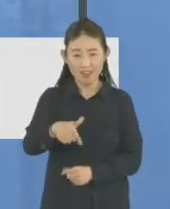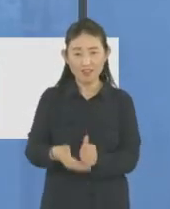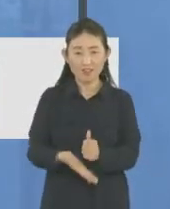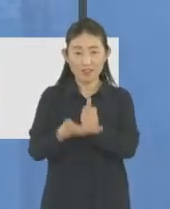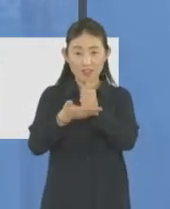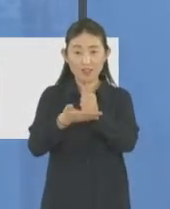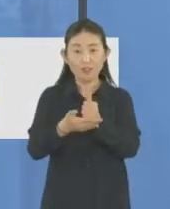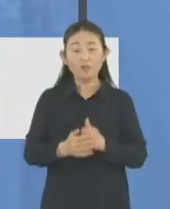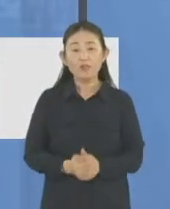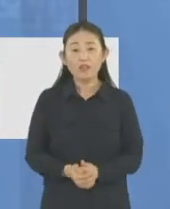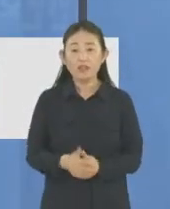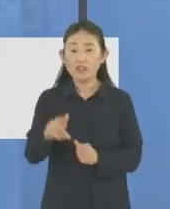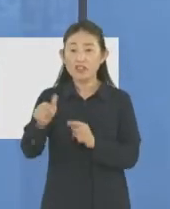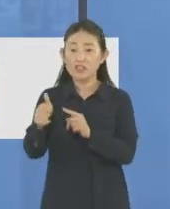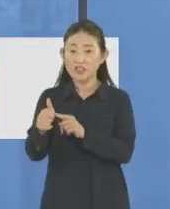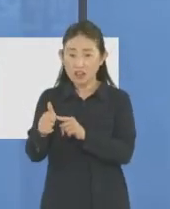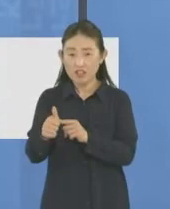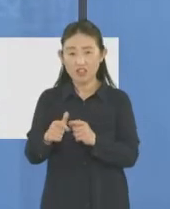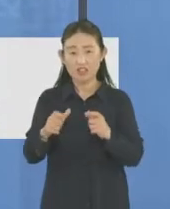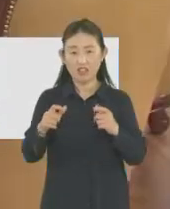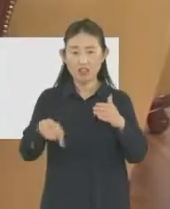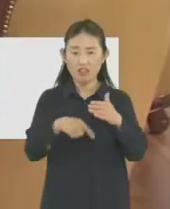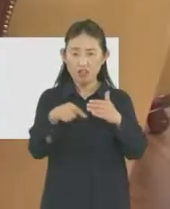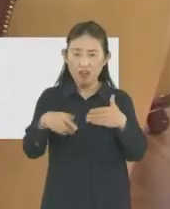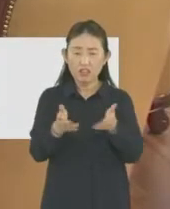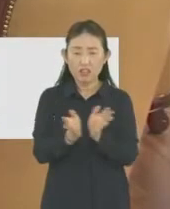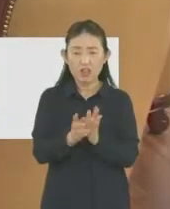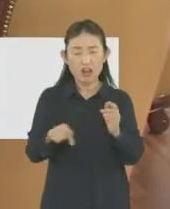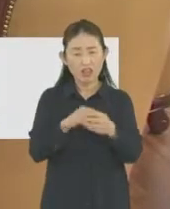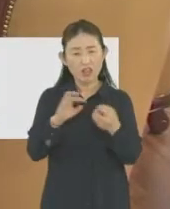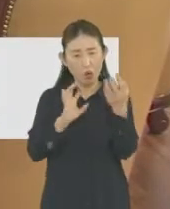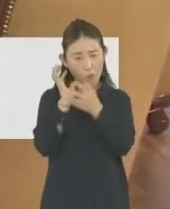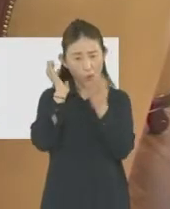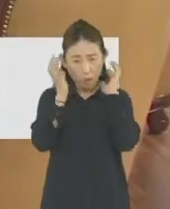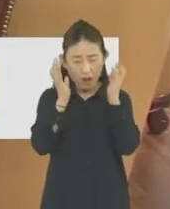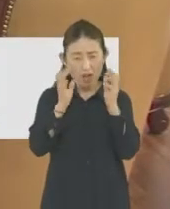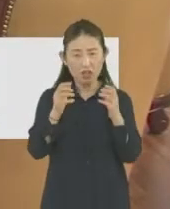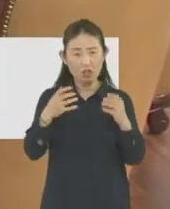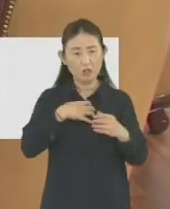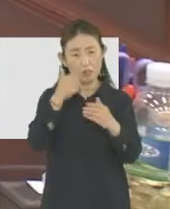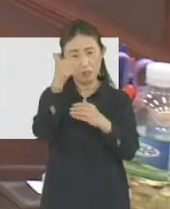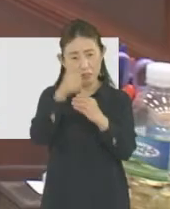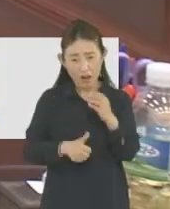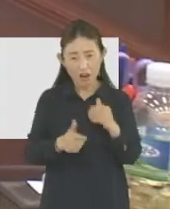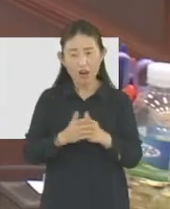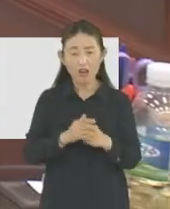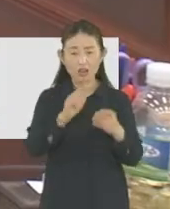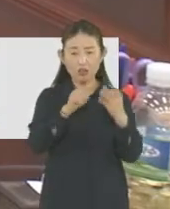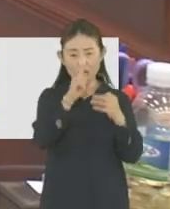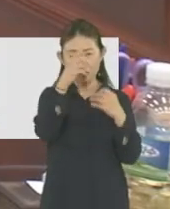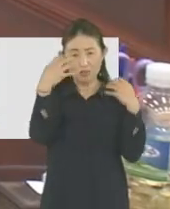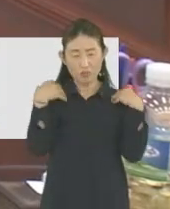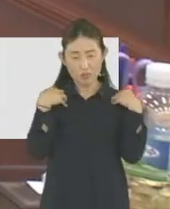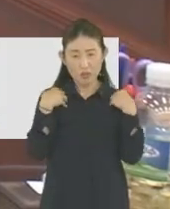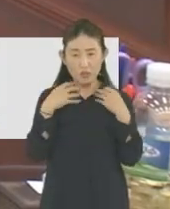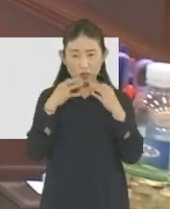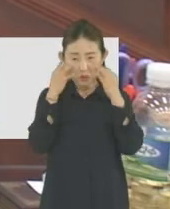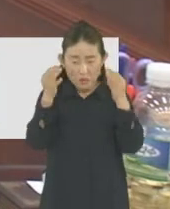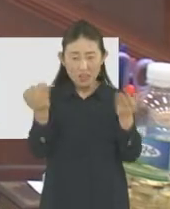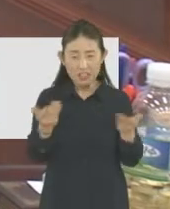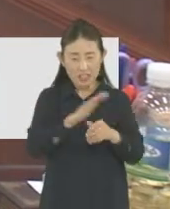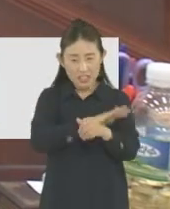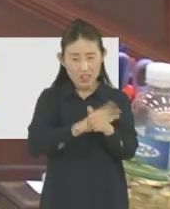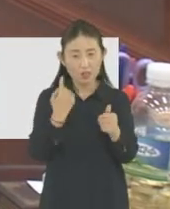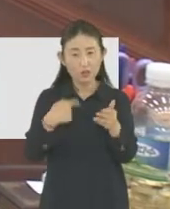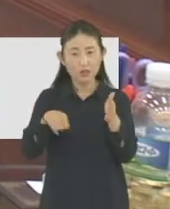일했습니다 정진석 부 의 작은 집권여당이 당내 혼란으로 위기에 빠졌다 며 인성 10 정부가 혼신의 힘을 다해 일할